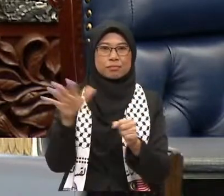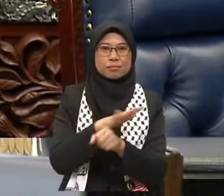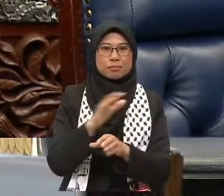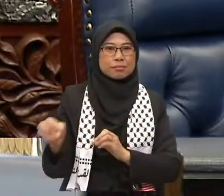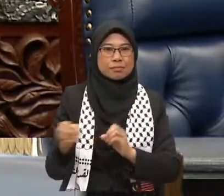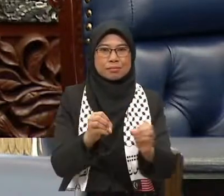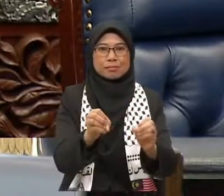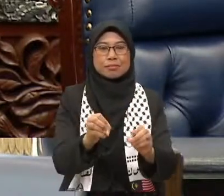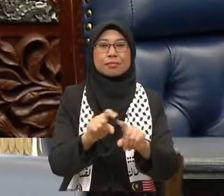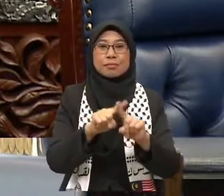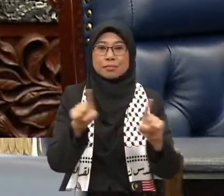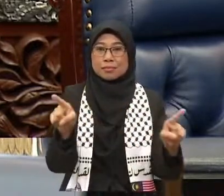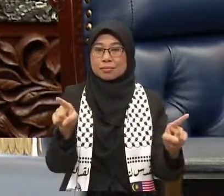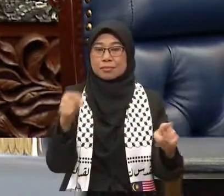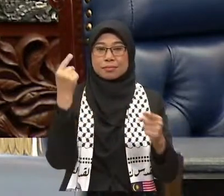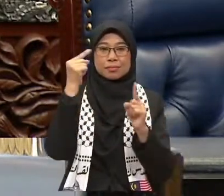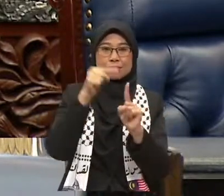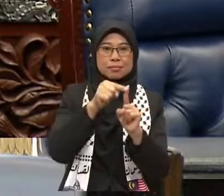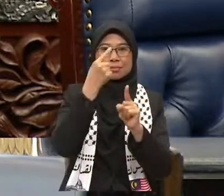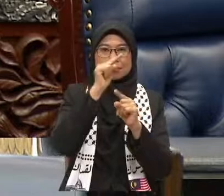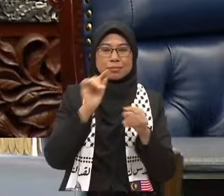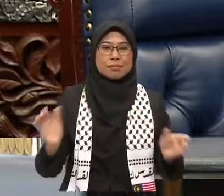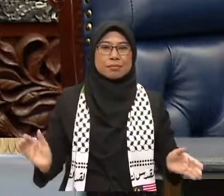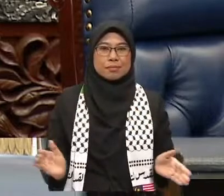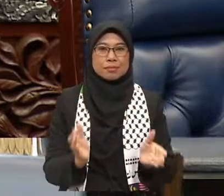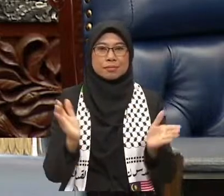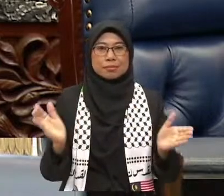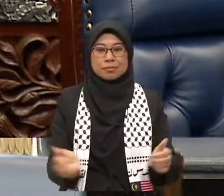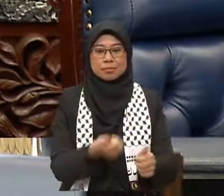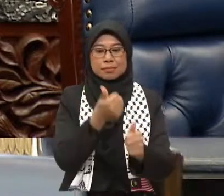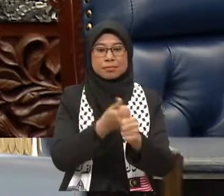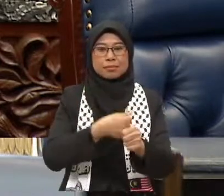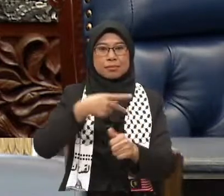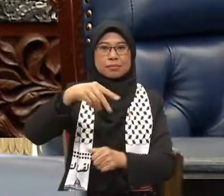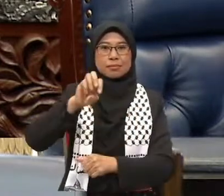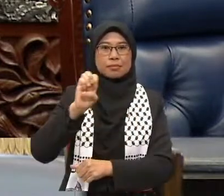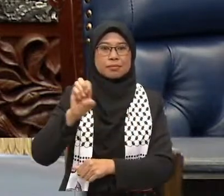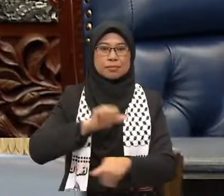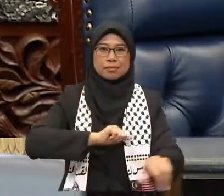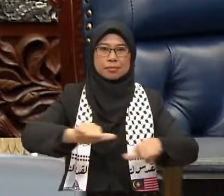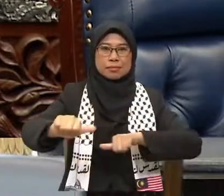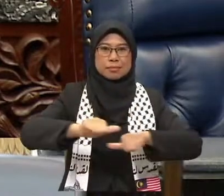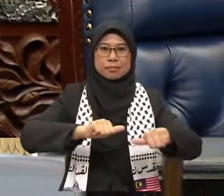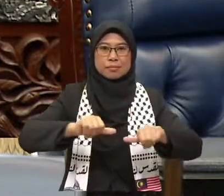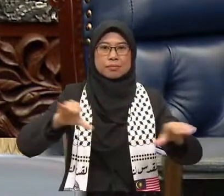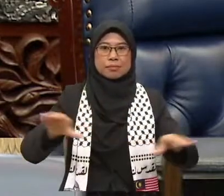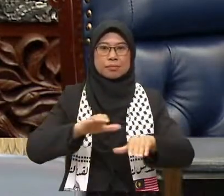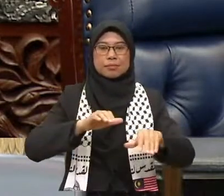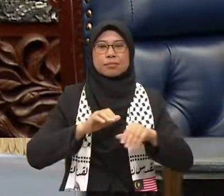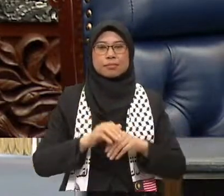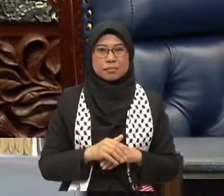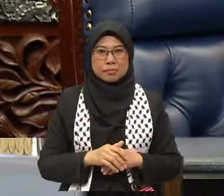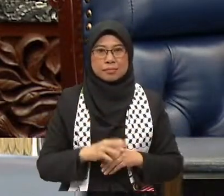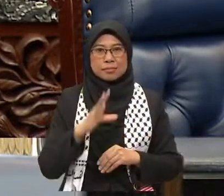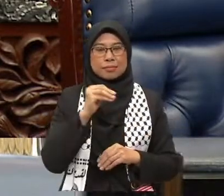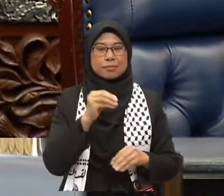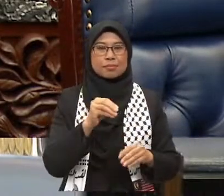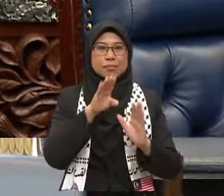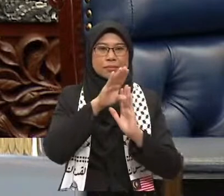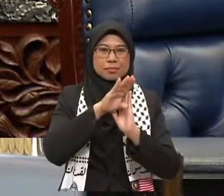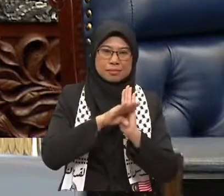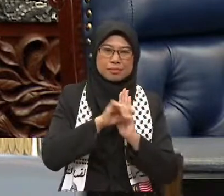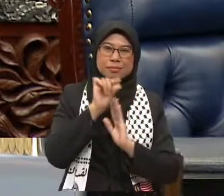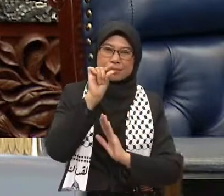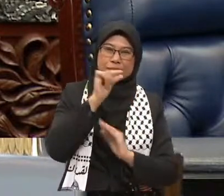pawe tetapi ia adalah bertujuan untuk menggalakkan setiap pawe terus aktif melaksanakan aktiviti serta meringankan